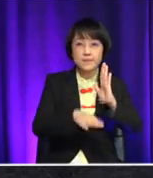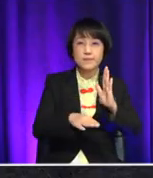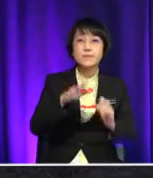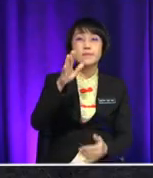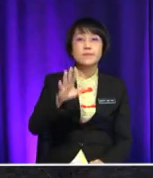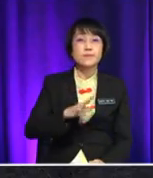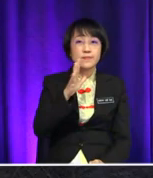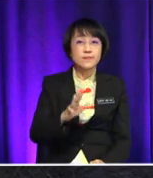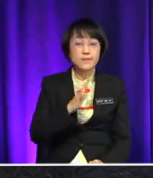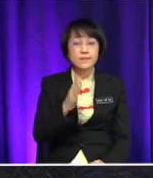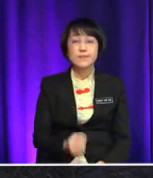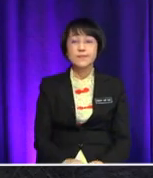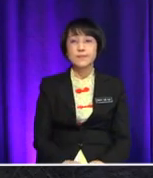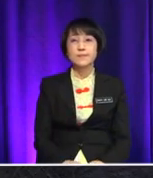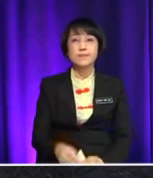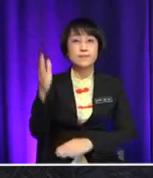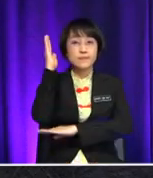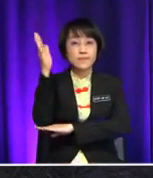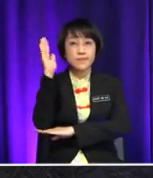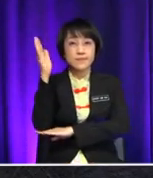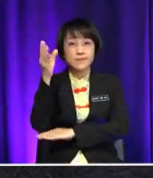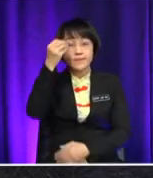ini disampaikan lebih